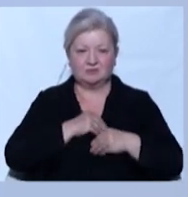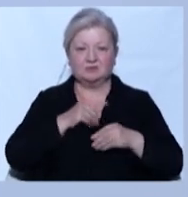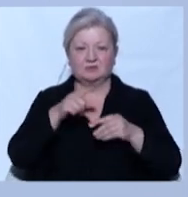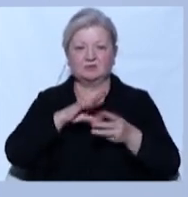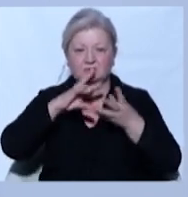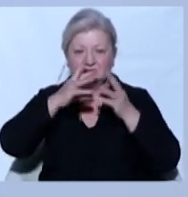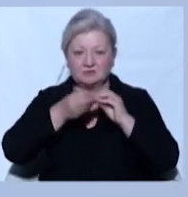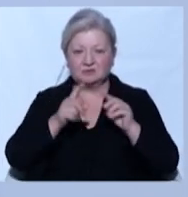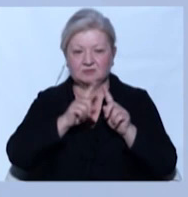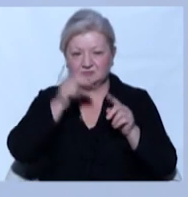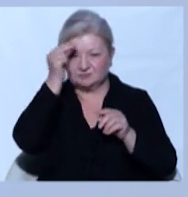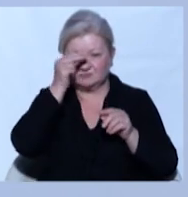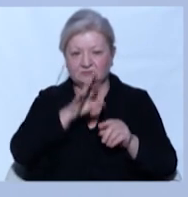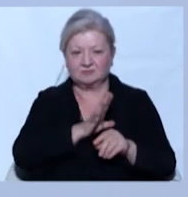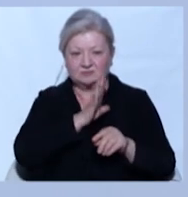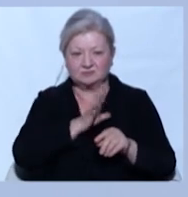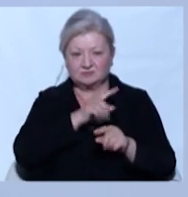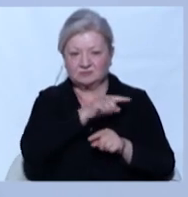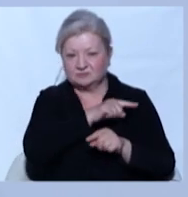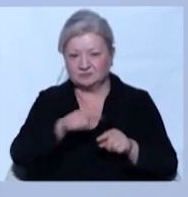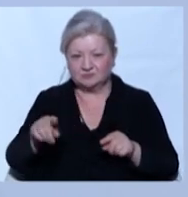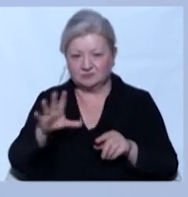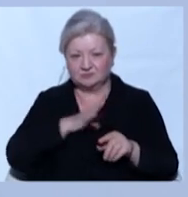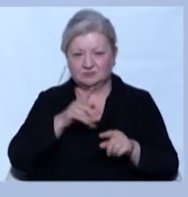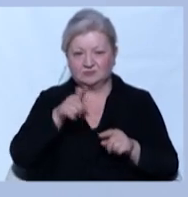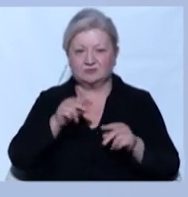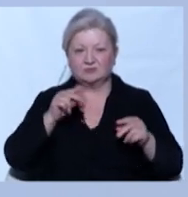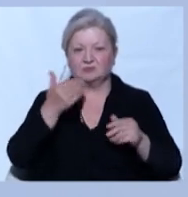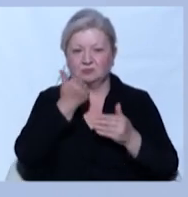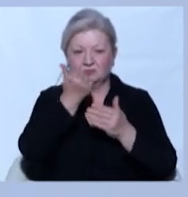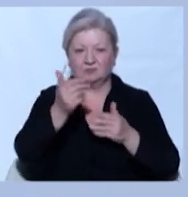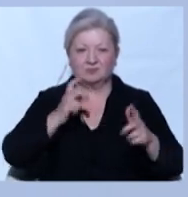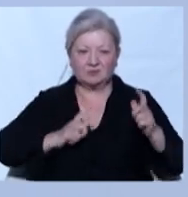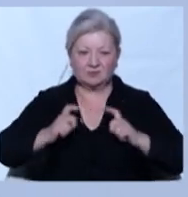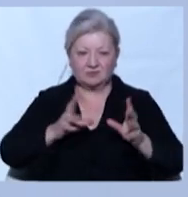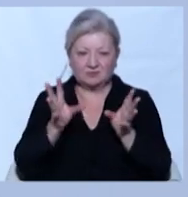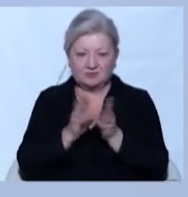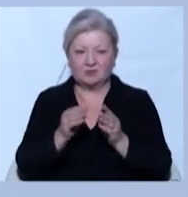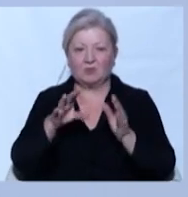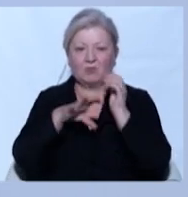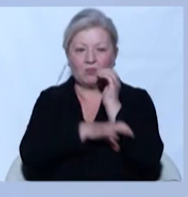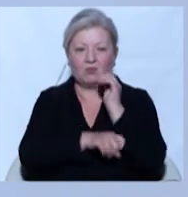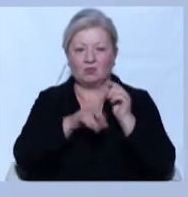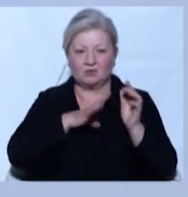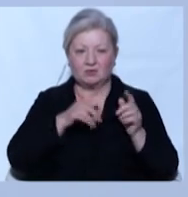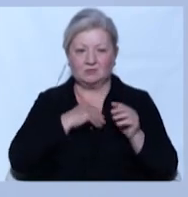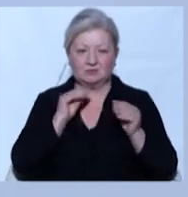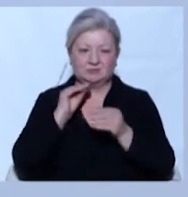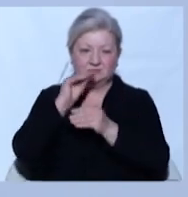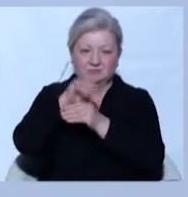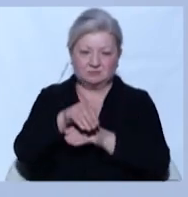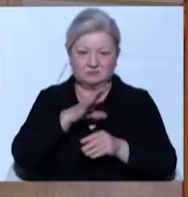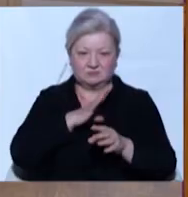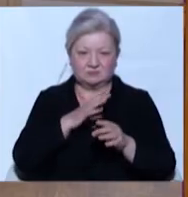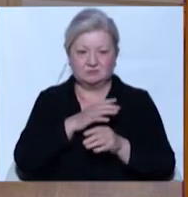ის ნასწავლი მასალა, რა წლის განმავლობაში თქვენს პედაგოგებთან ერთად იმუშავეთ და ბოლოს, რა თქმა უნდა, ეს ძირითადი თავი მეც ჩავერთე თქვენთან